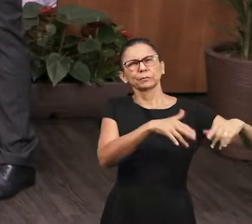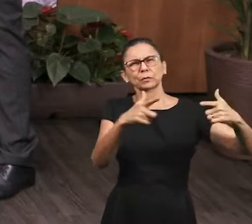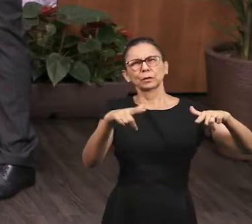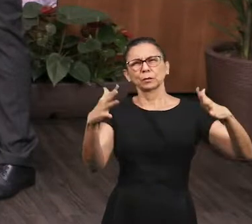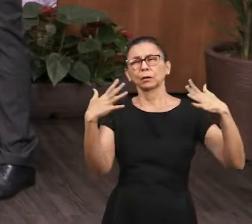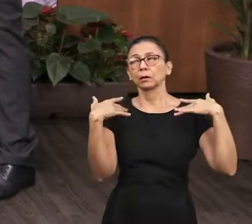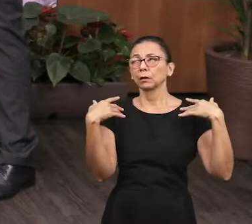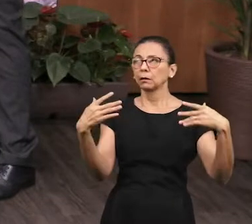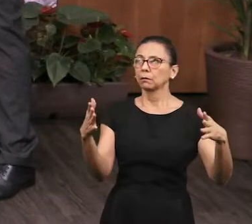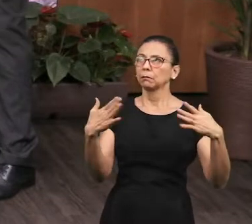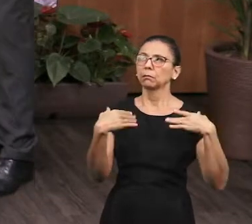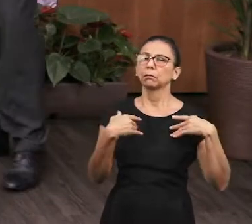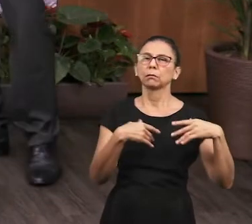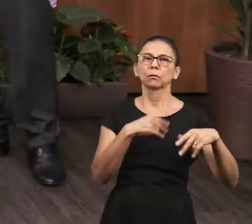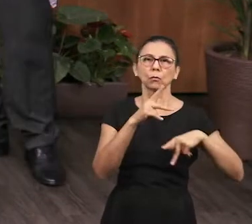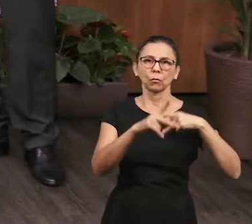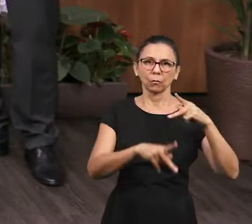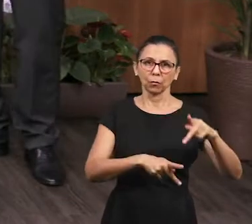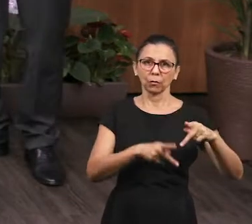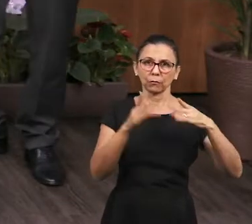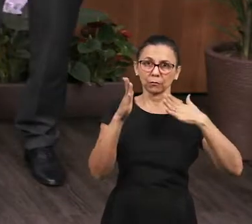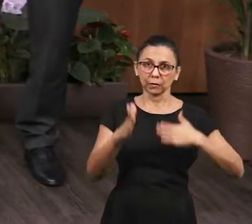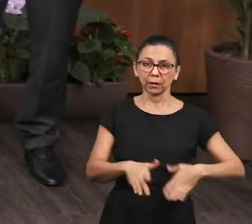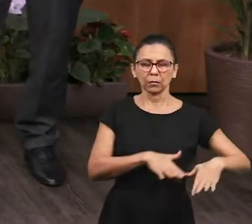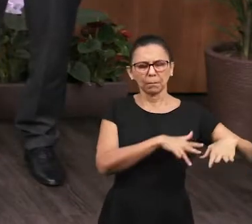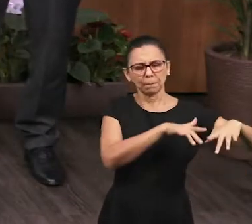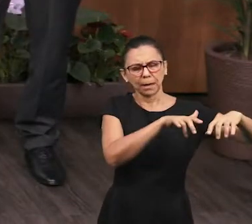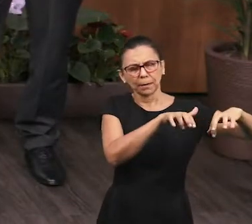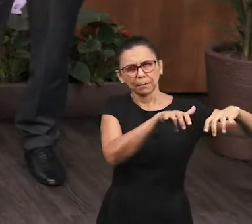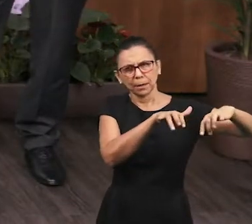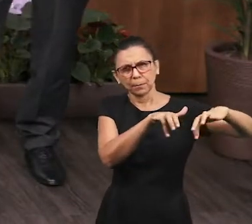путешествовали по пустыне, но ни разу